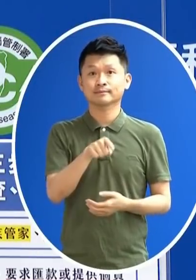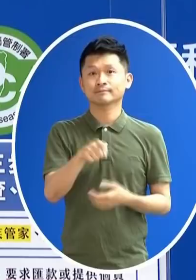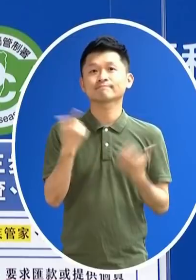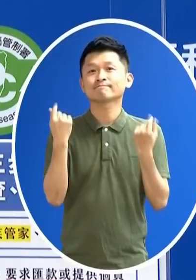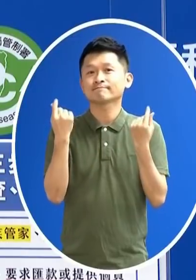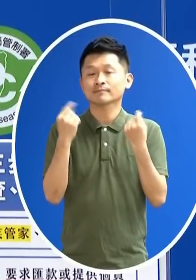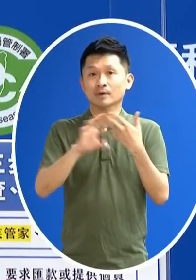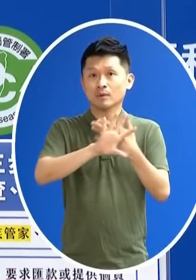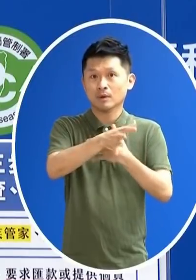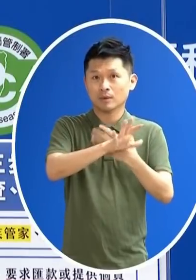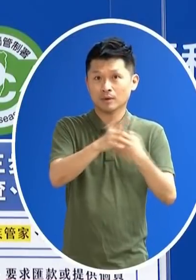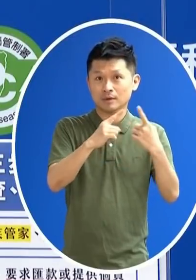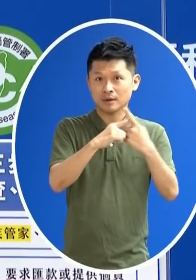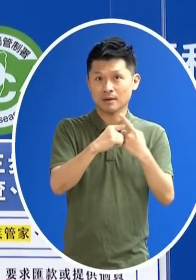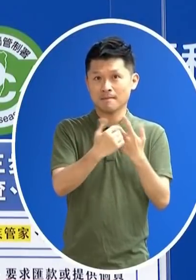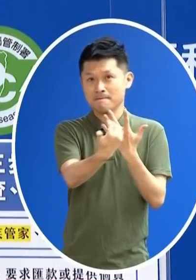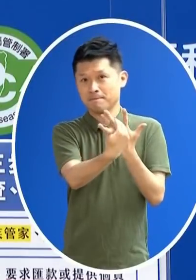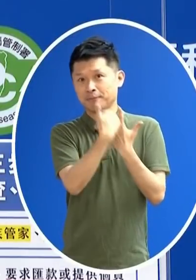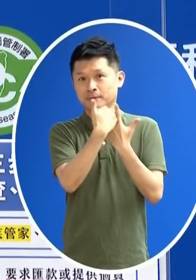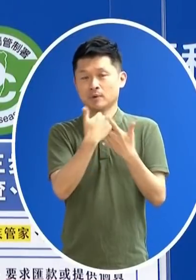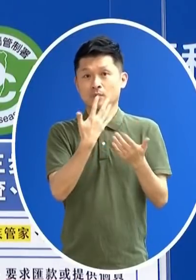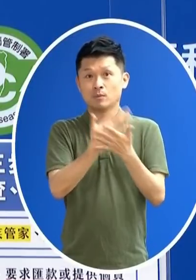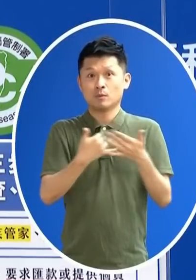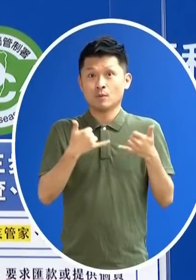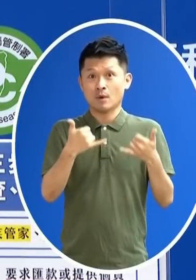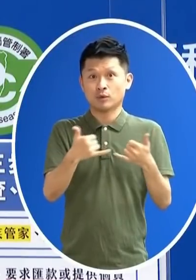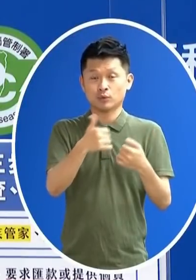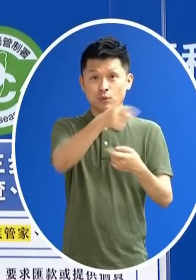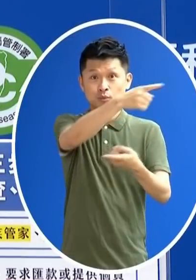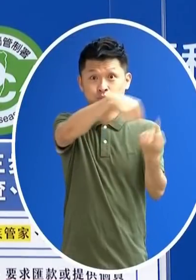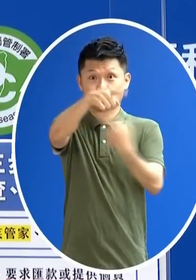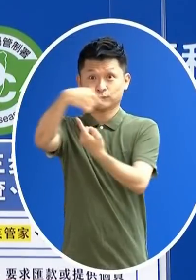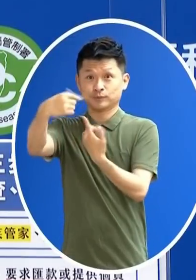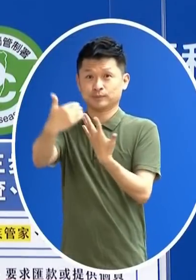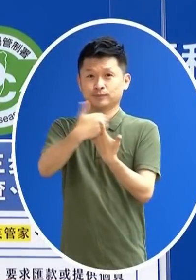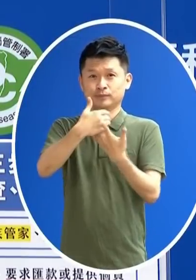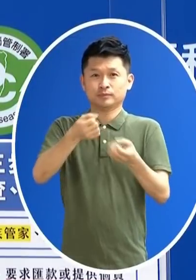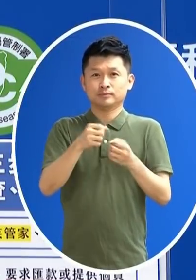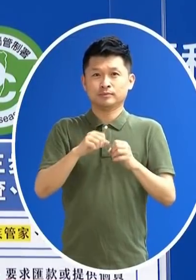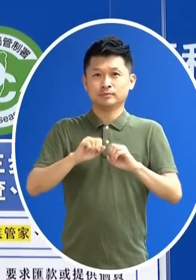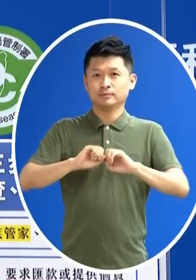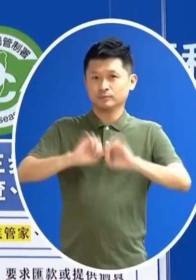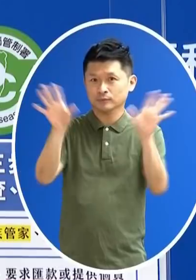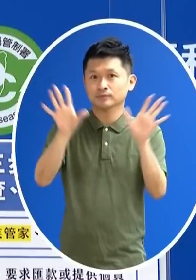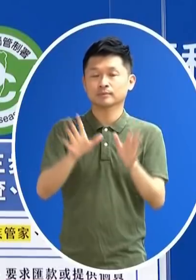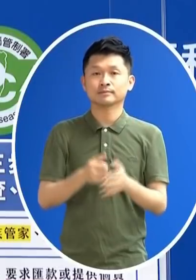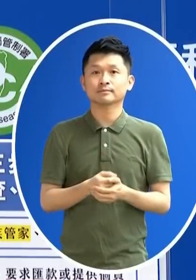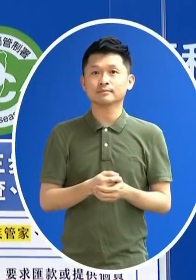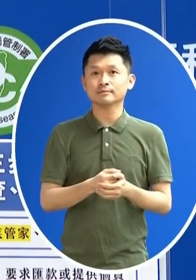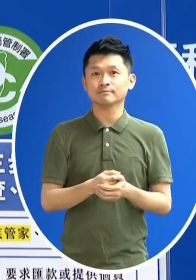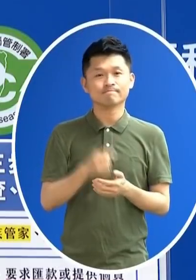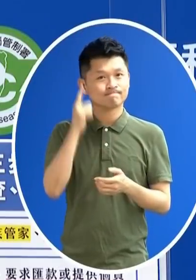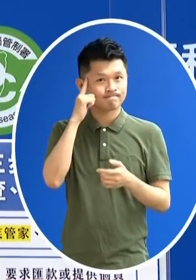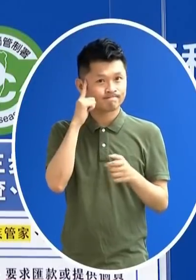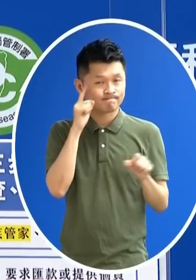外的人士利用网络的跳板的方式来做张贴的。那这个都是在企图干